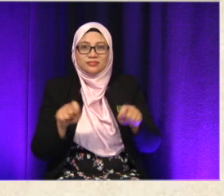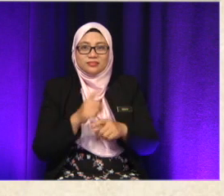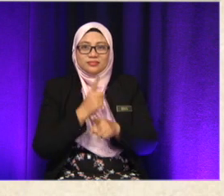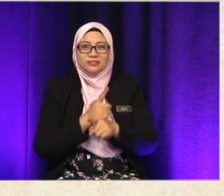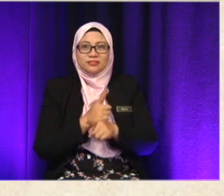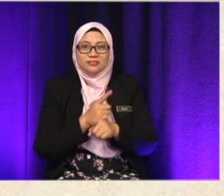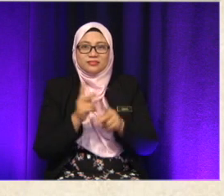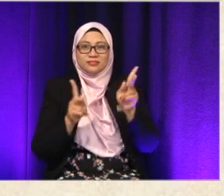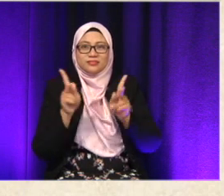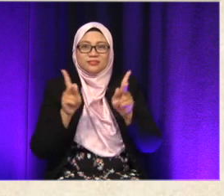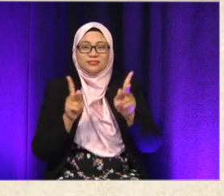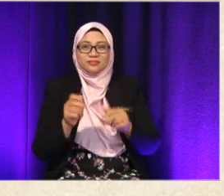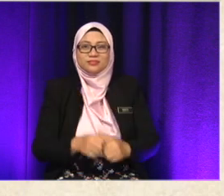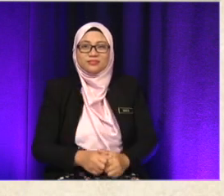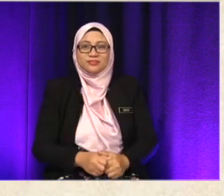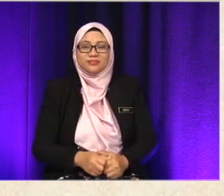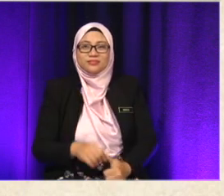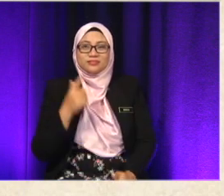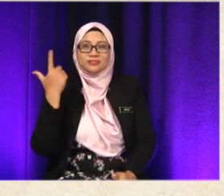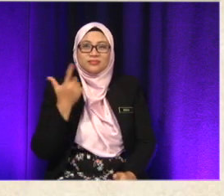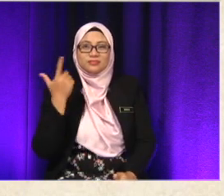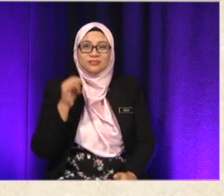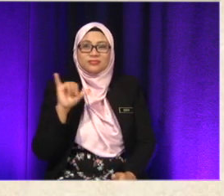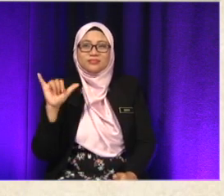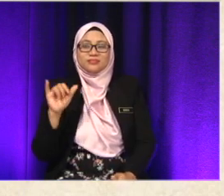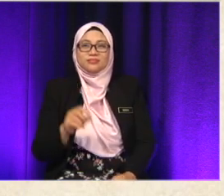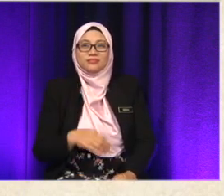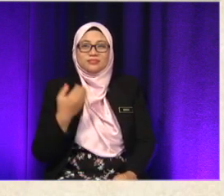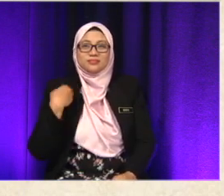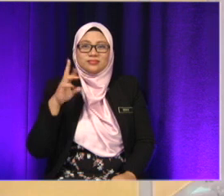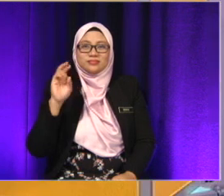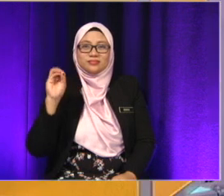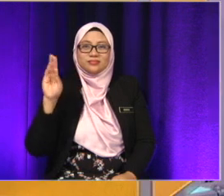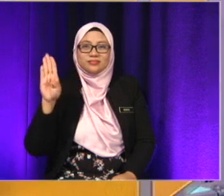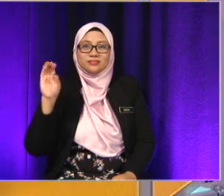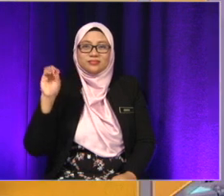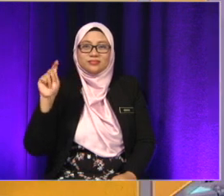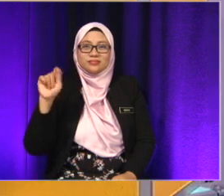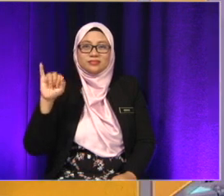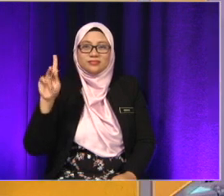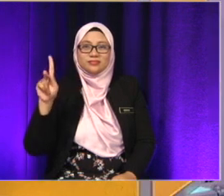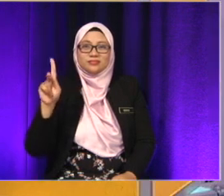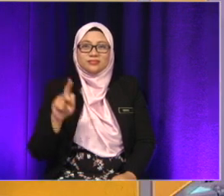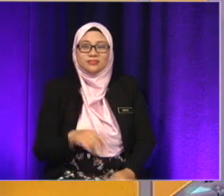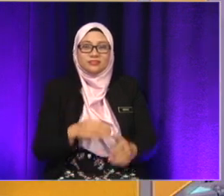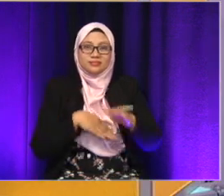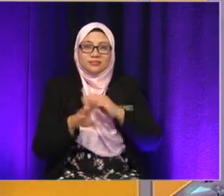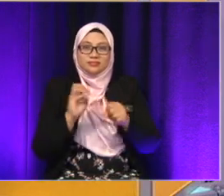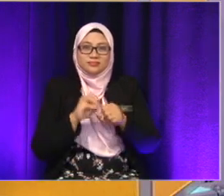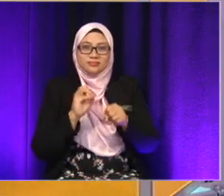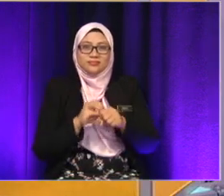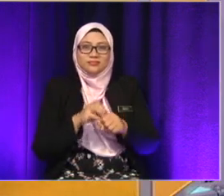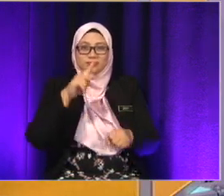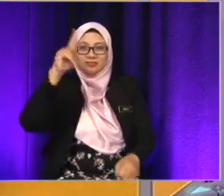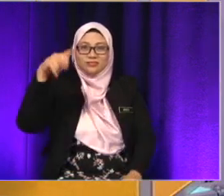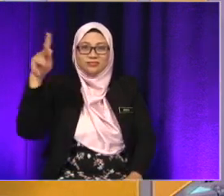Okey. Okey. Dan selalunya ini robotik. Kalau kita masuk dalam kilang pemasangan kenderaan, kereta atau